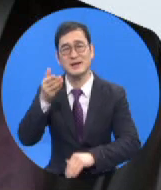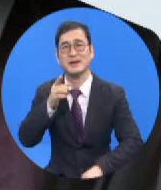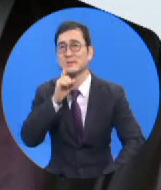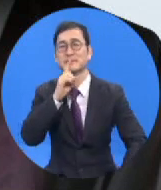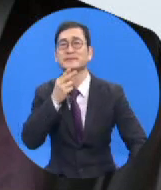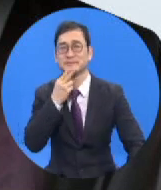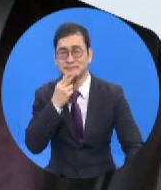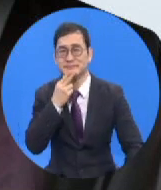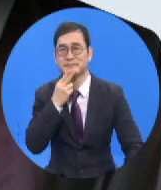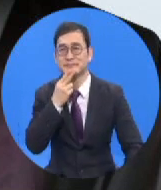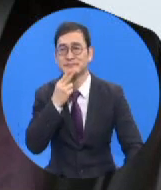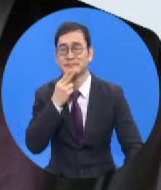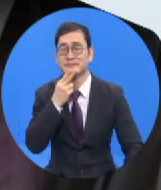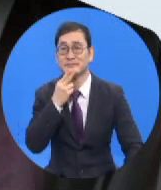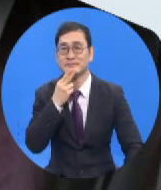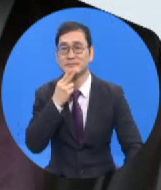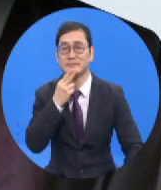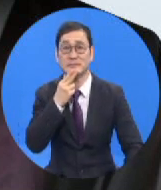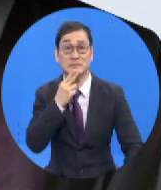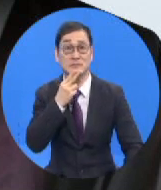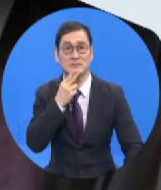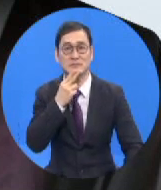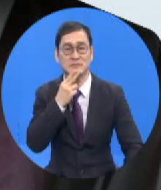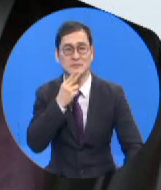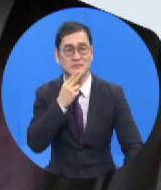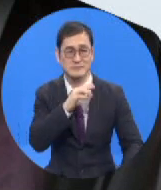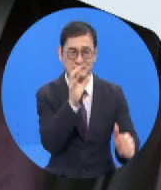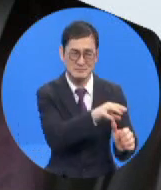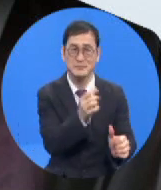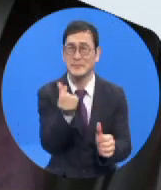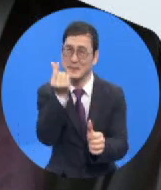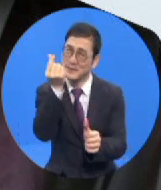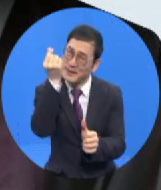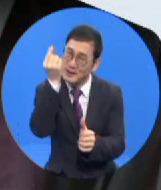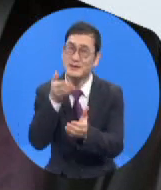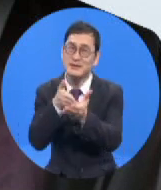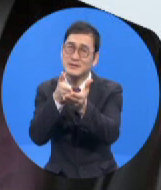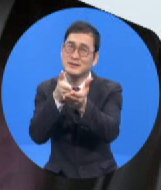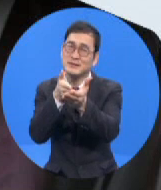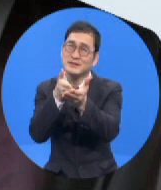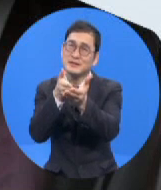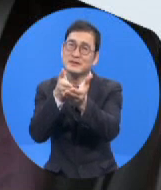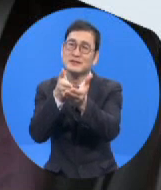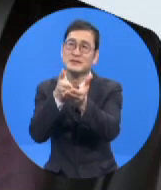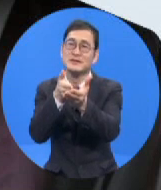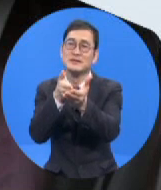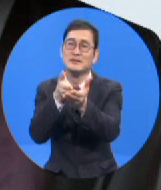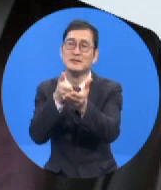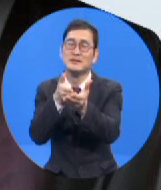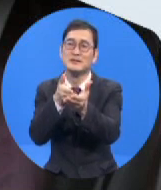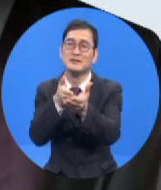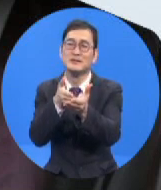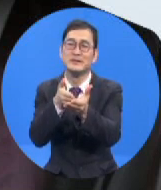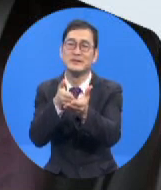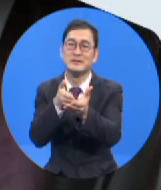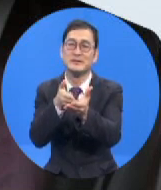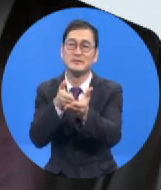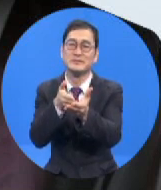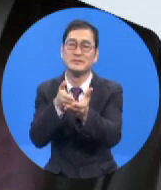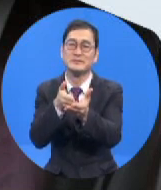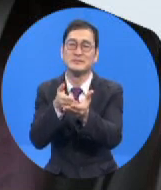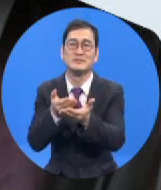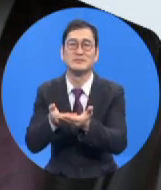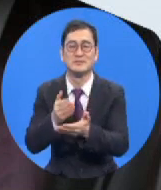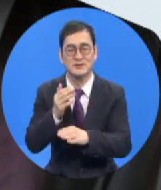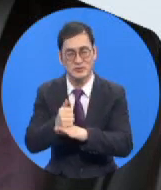입장을 정리했다, 다시 얘기해서 지금까지 빨리 출금을 하는 의견을 달라, 이런 입장을 번복했다는 겁니다. 그런데